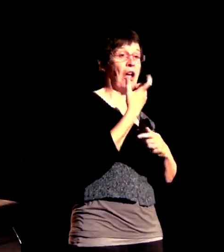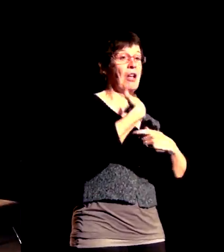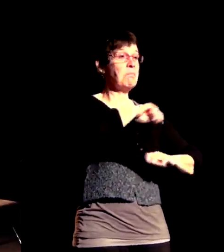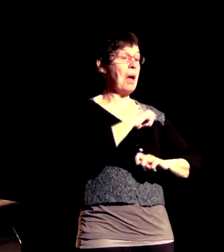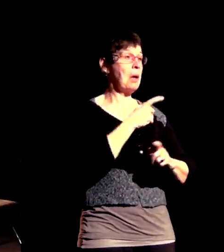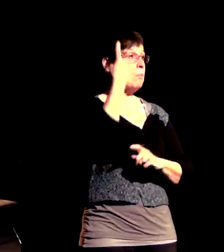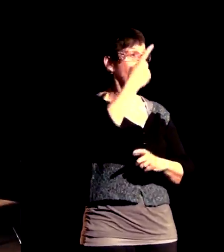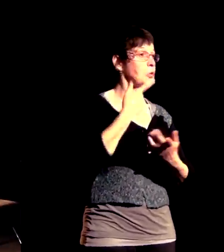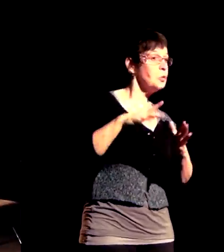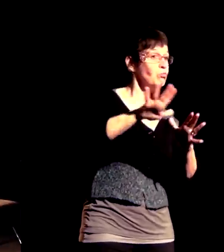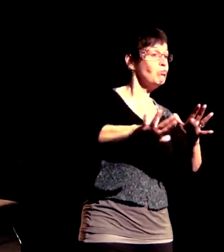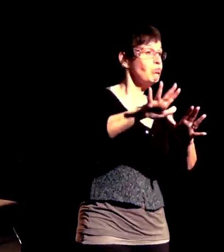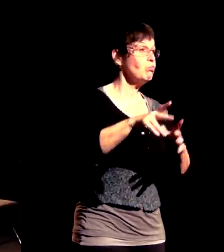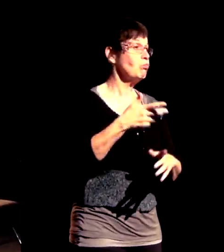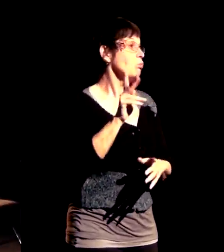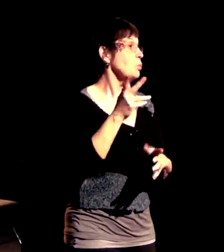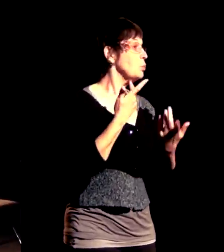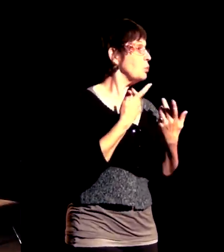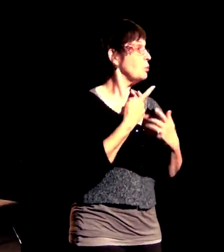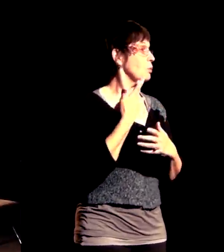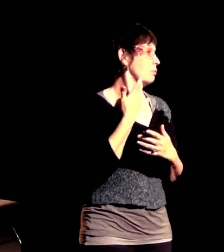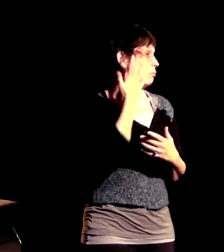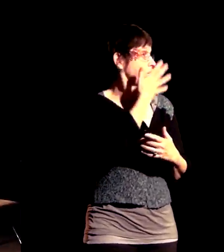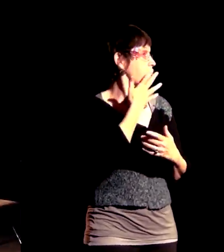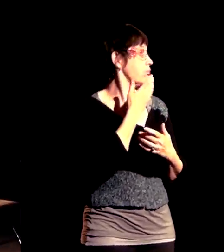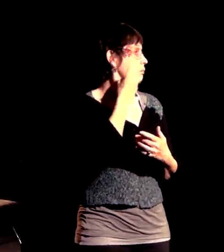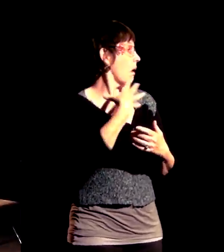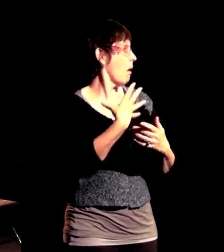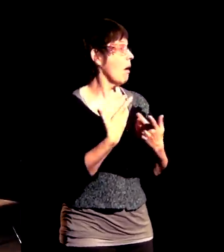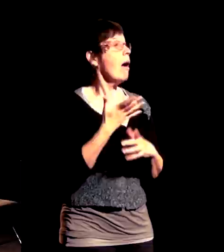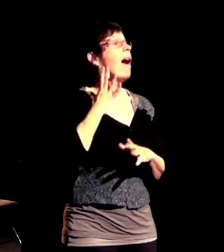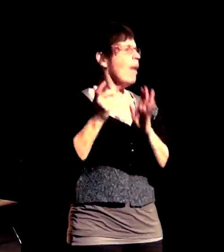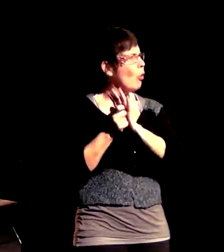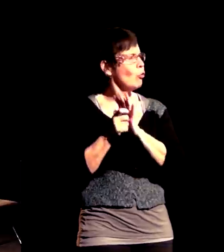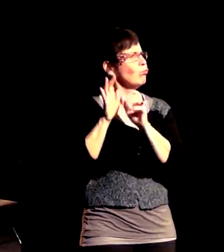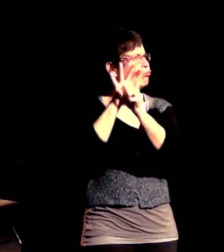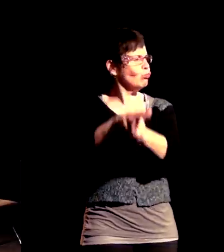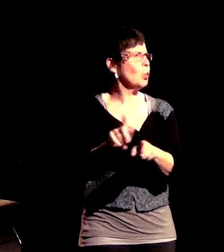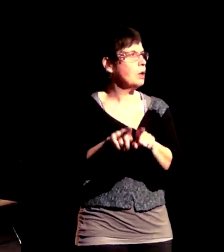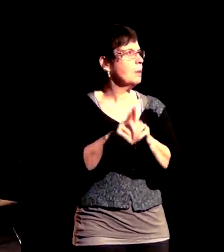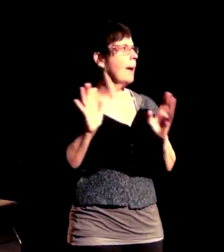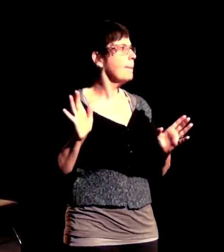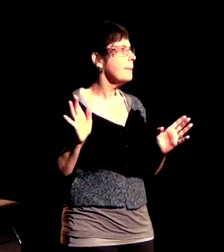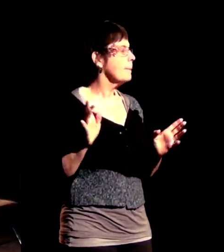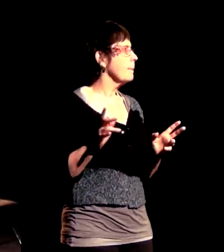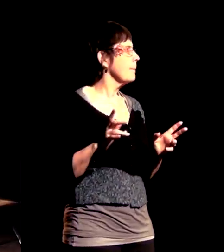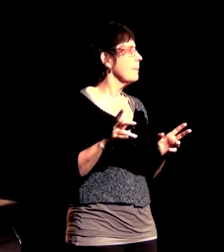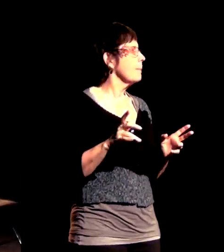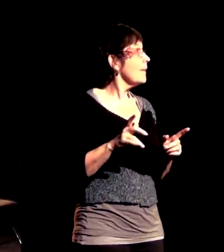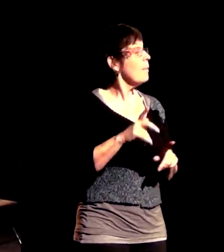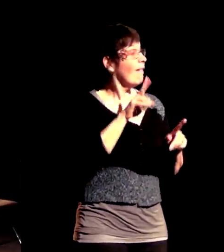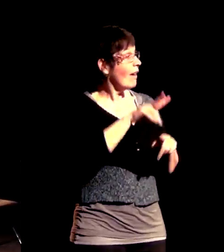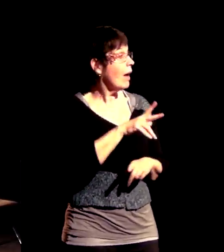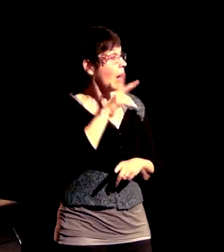Espagnols, ils sont plus non-blancs. À une époque, ils étaient discriminés, maintenant, c'est plus le cas. En tout cas, pas de la même manière. Donc, c'est peut-être ça. Mais il y a une des raisons fortes, c'est que comme mon grand-père